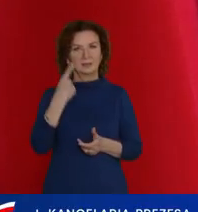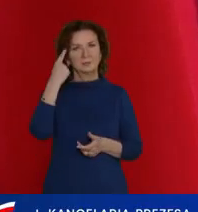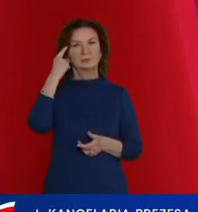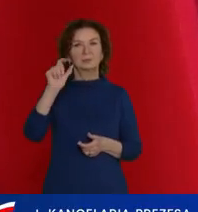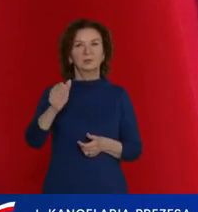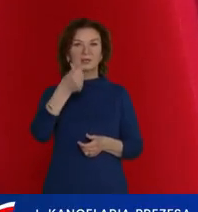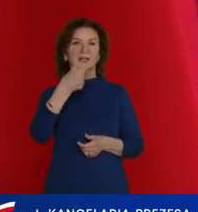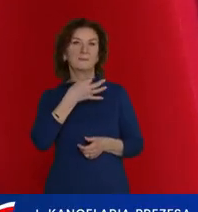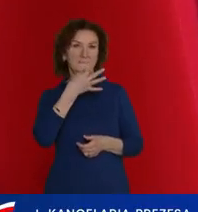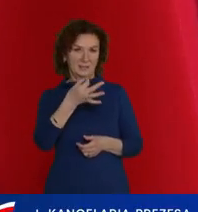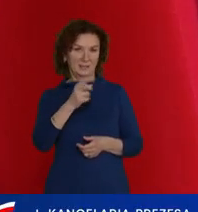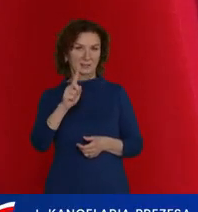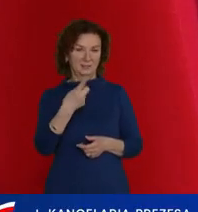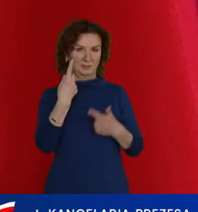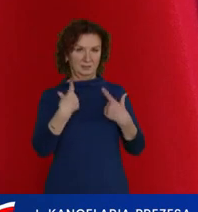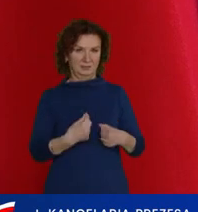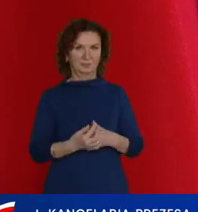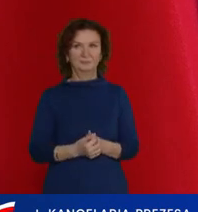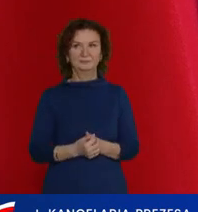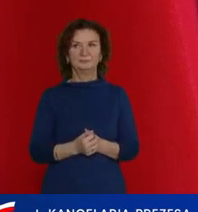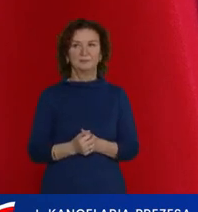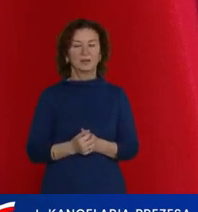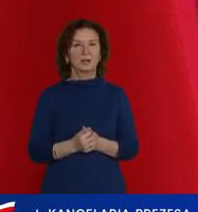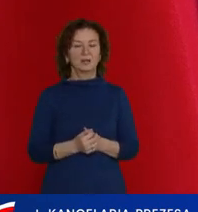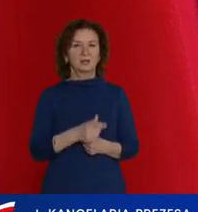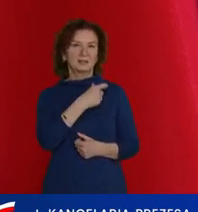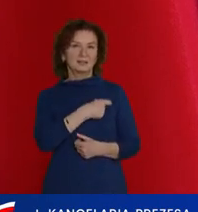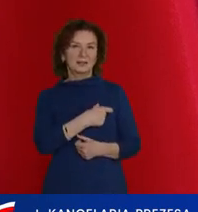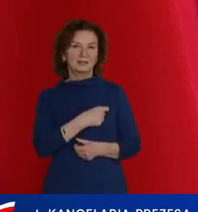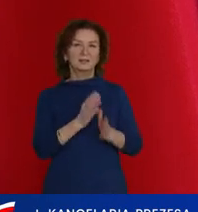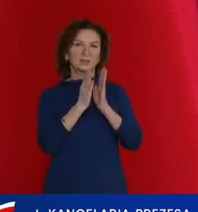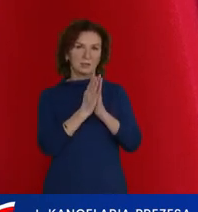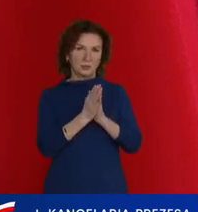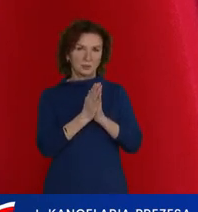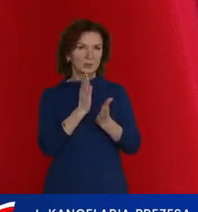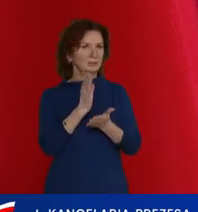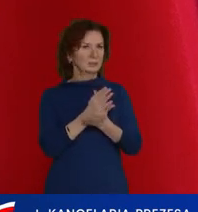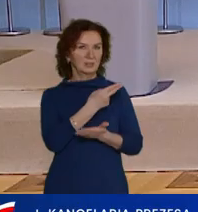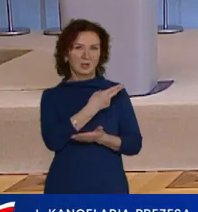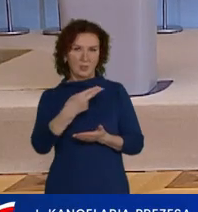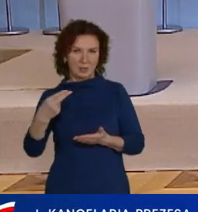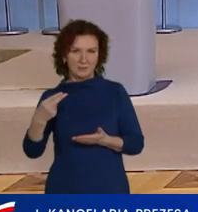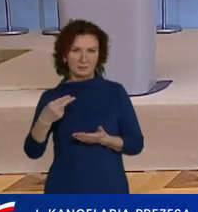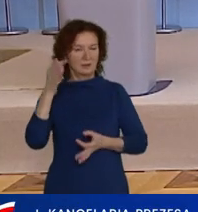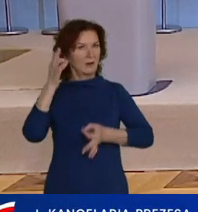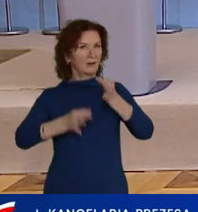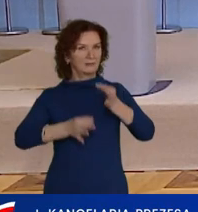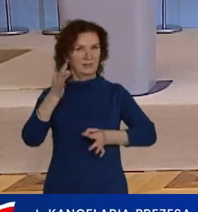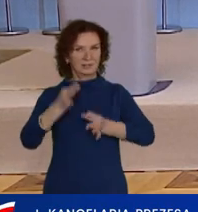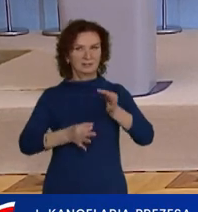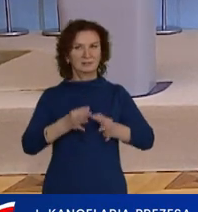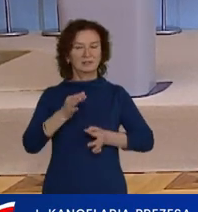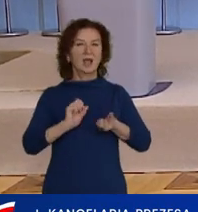na jedną redakcję i serdecznie proszę o pytania dotyczące tematu konferencji bądź szerzej